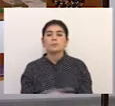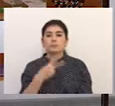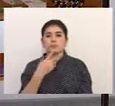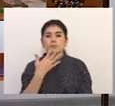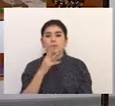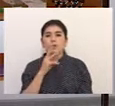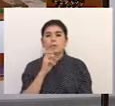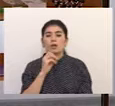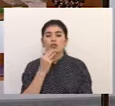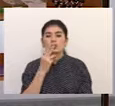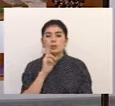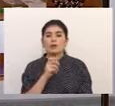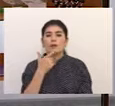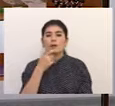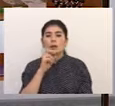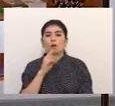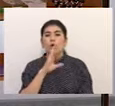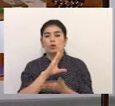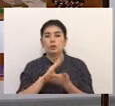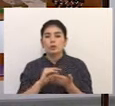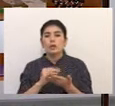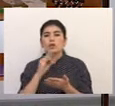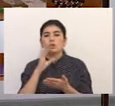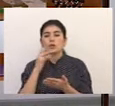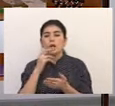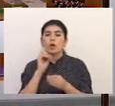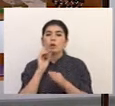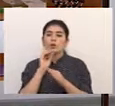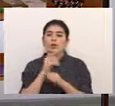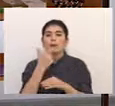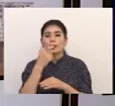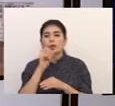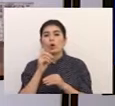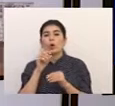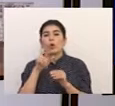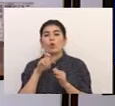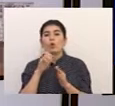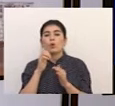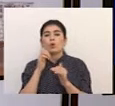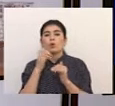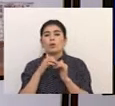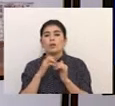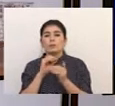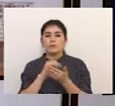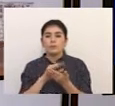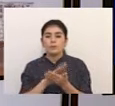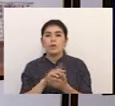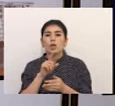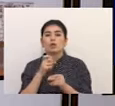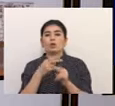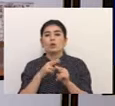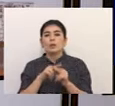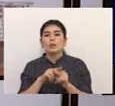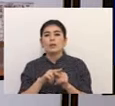25-marsh. Gaplarni ko'chiring, sodda va qo'shma gaplar o'rtasidagi farqni izohlang. Bunda